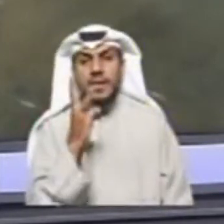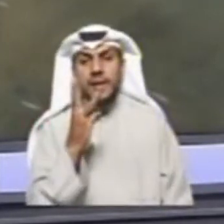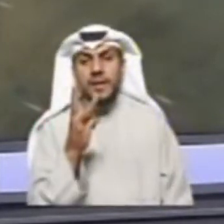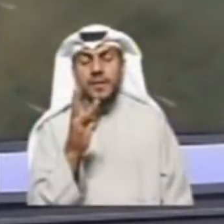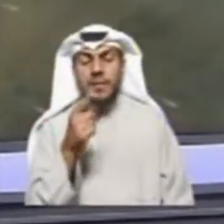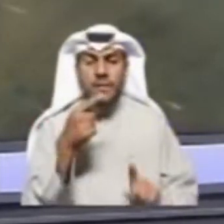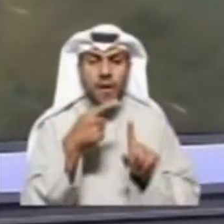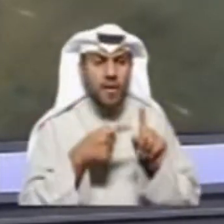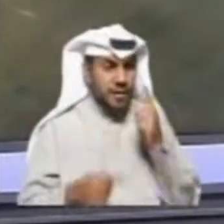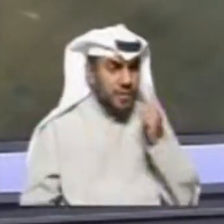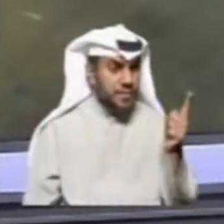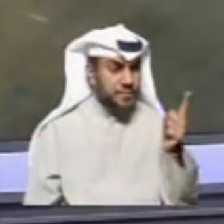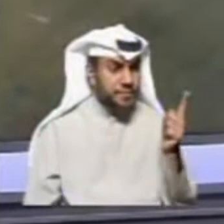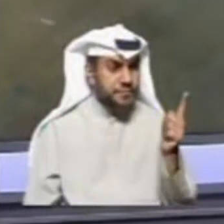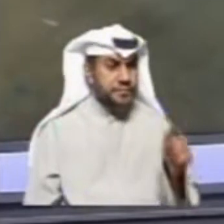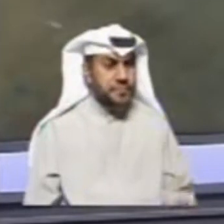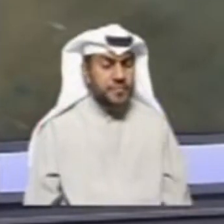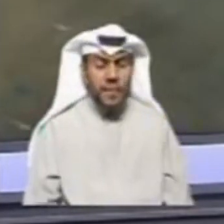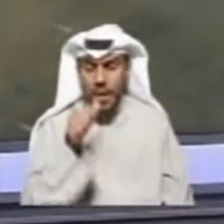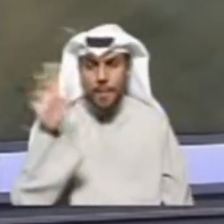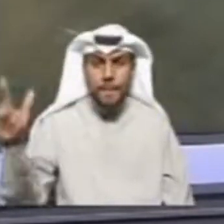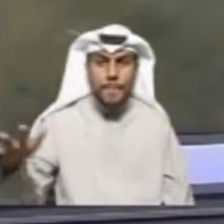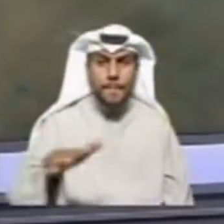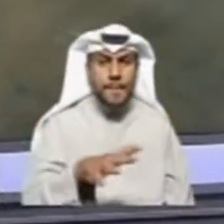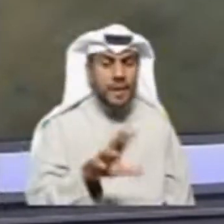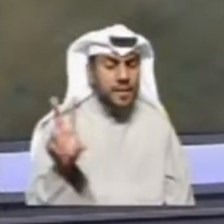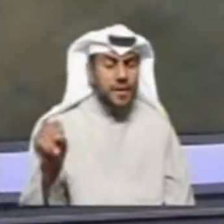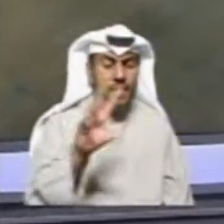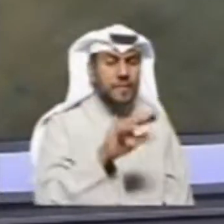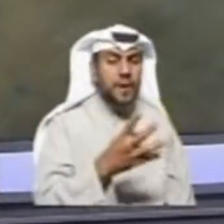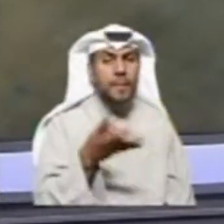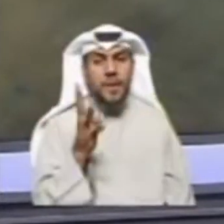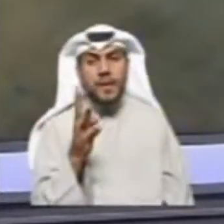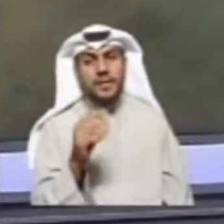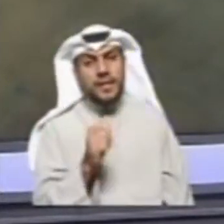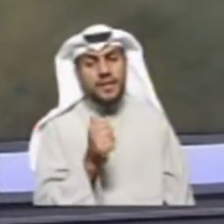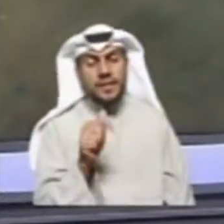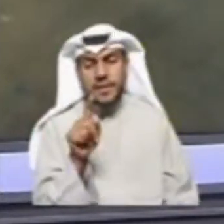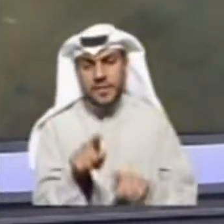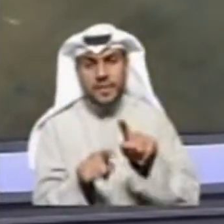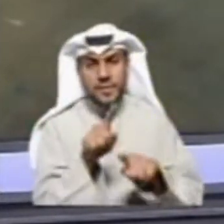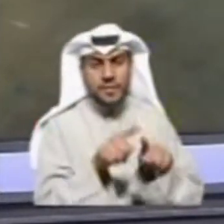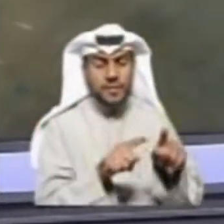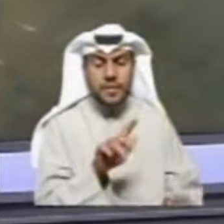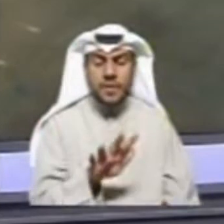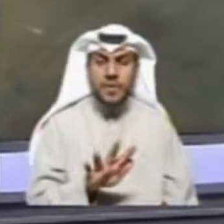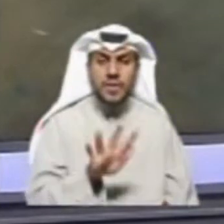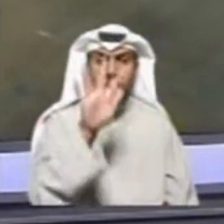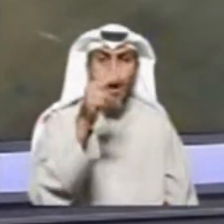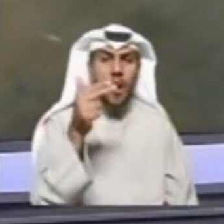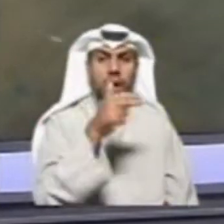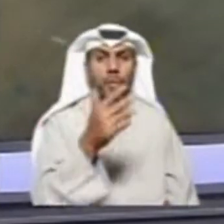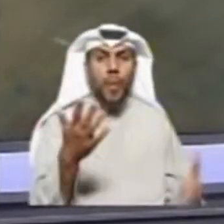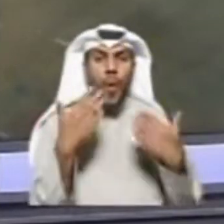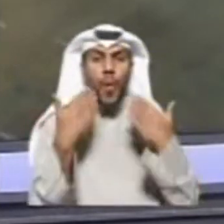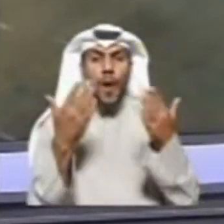مئوية. المناطق الساحلية متفاوتة ما بين 14 إلى 16 درجة مئوية مع استمرار الرياح الشمالية الغربية،